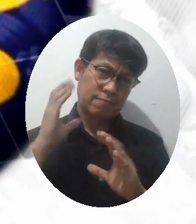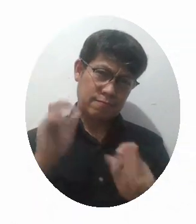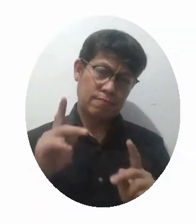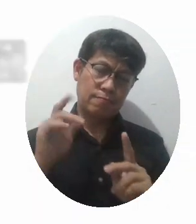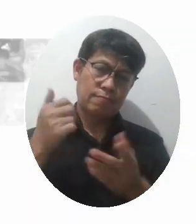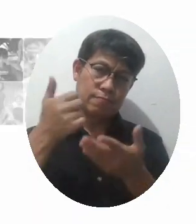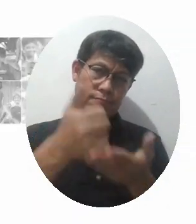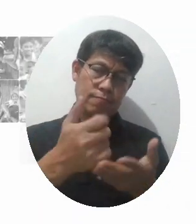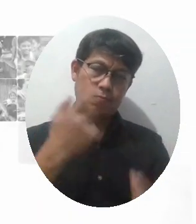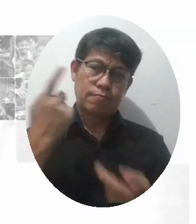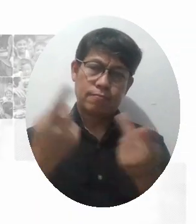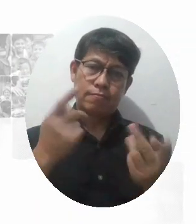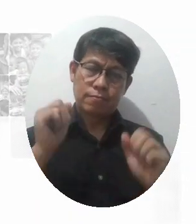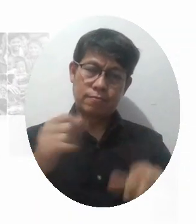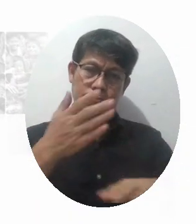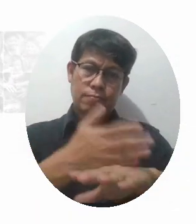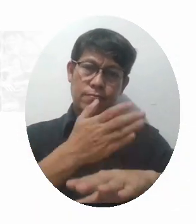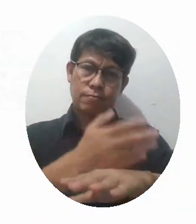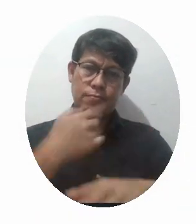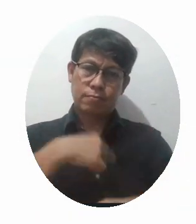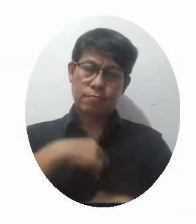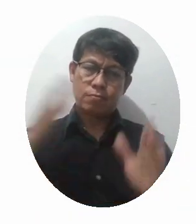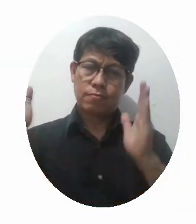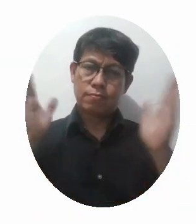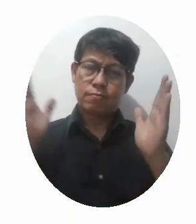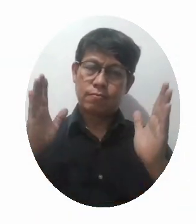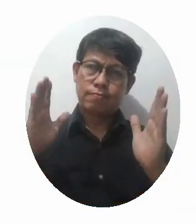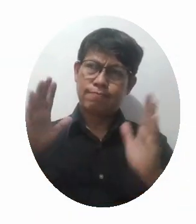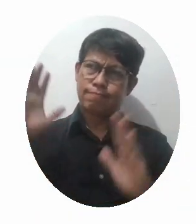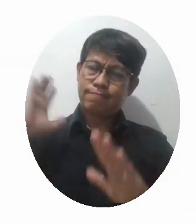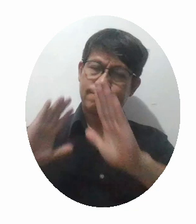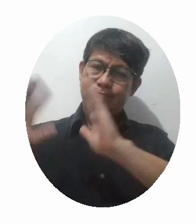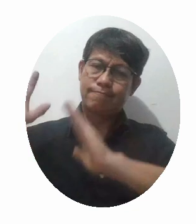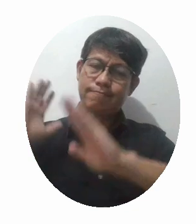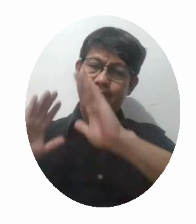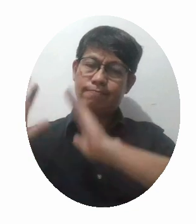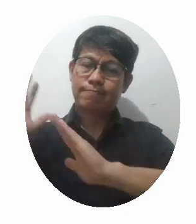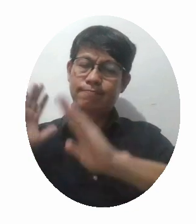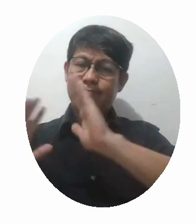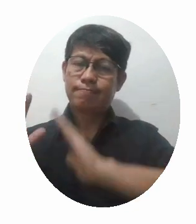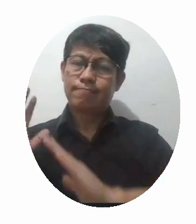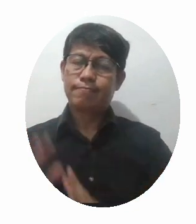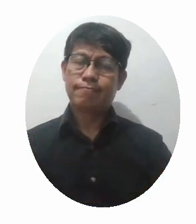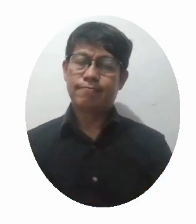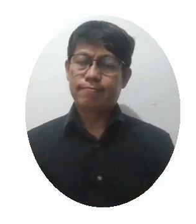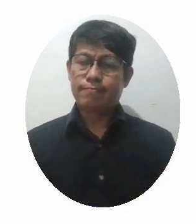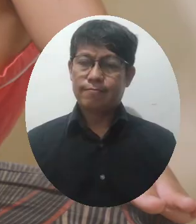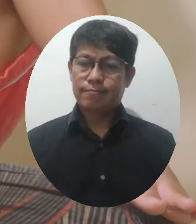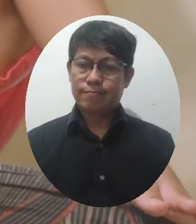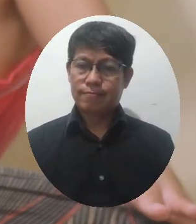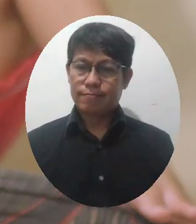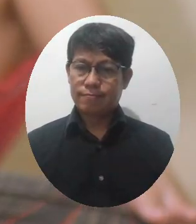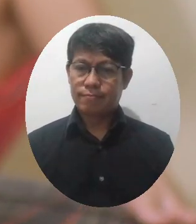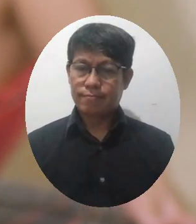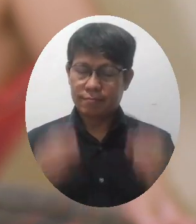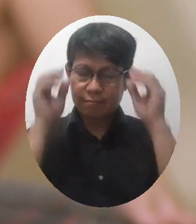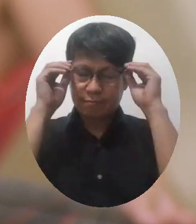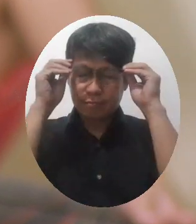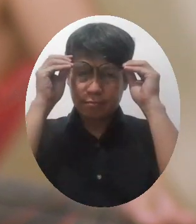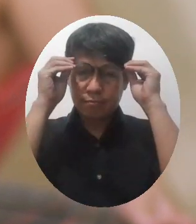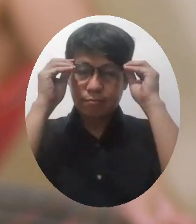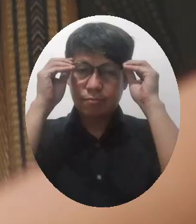kapwa. Naway mahigtan natin ang ating mga naisagawang tulong noong mga nakaraan.